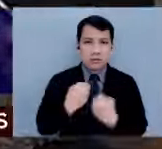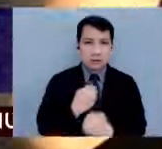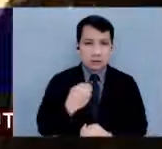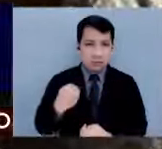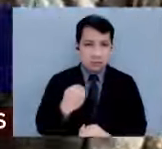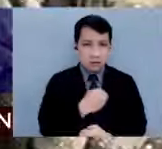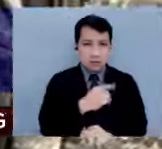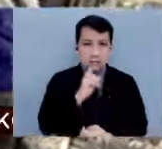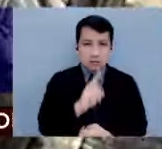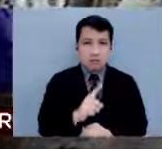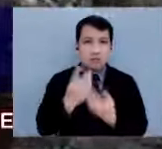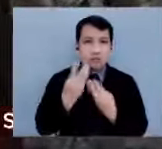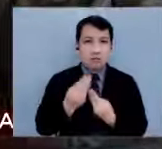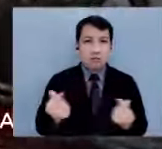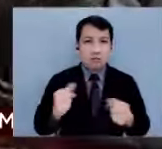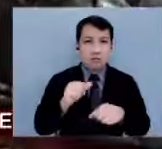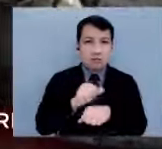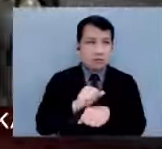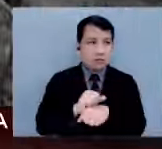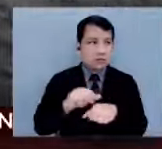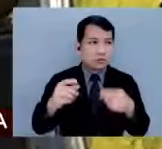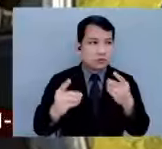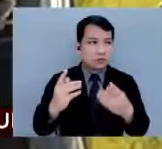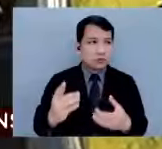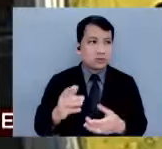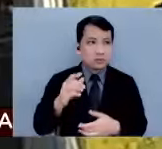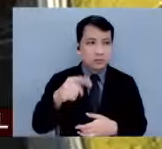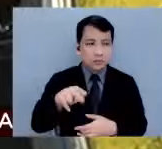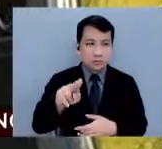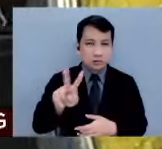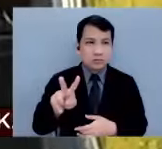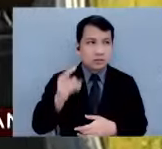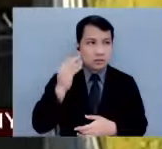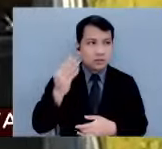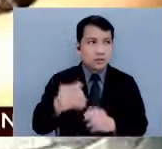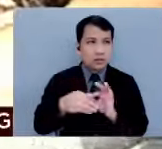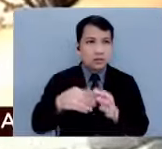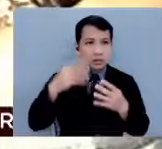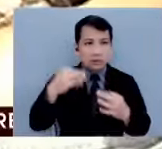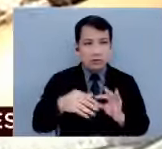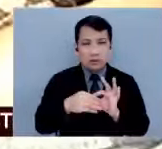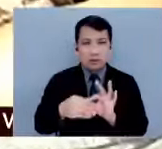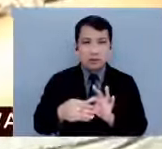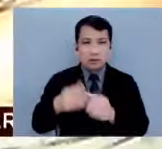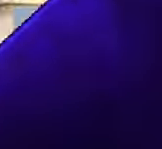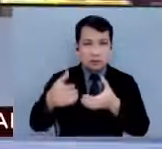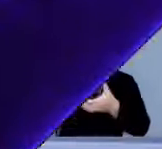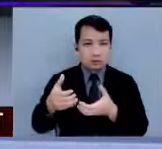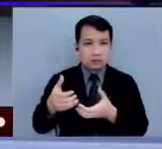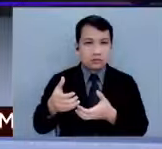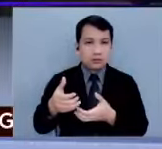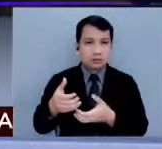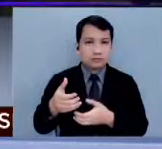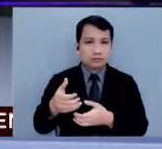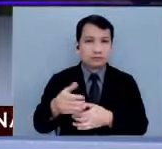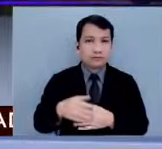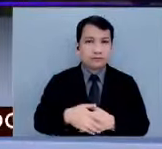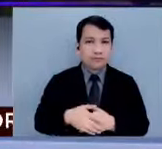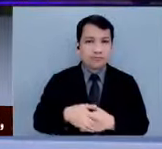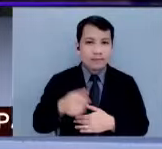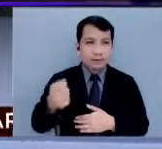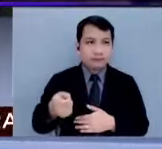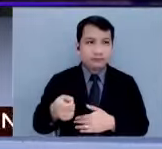maapektuhan ng PUV modernization. Iaapelaro ng grupo ang desisyong ito ng Korte Suprema. May libreng